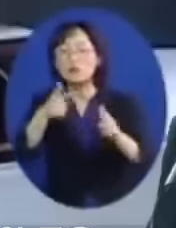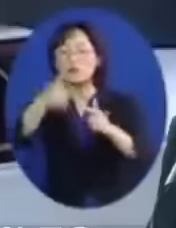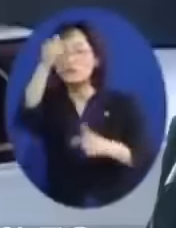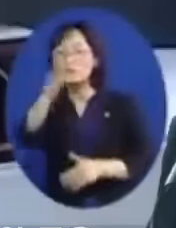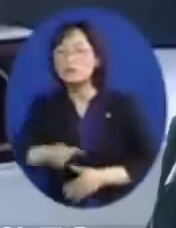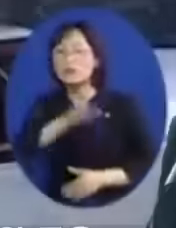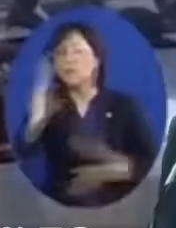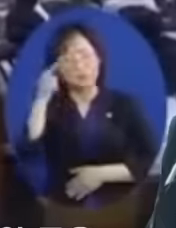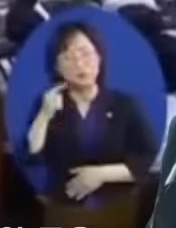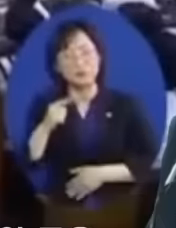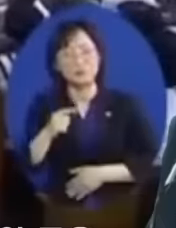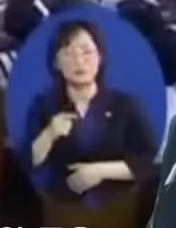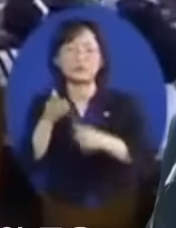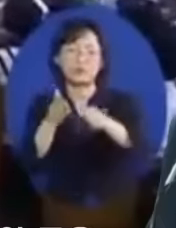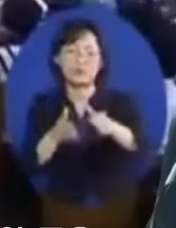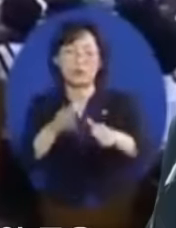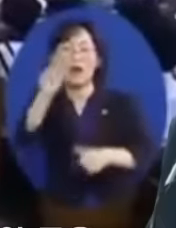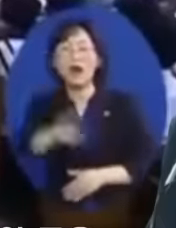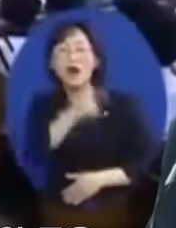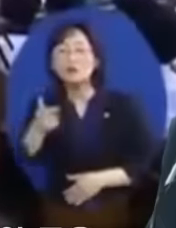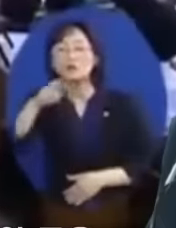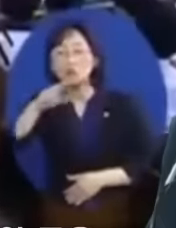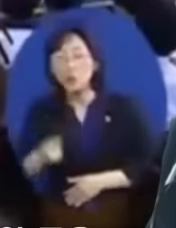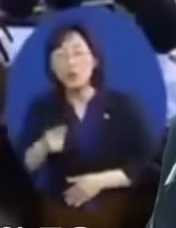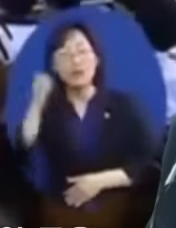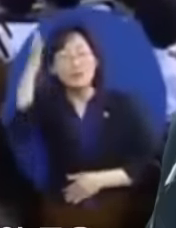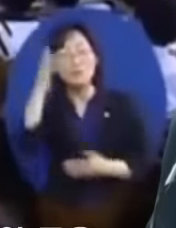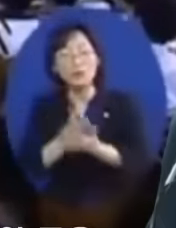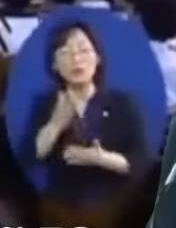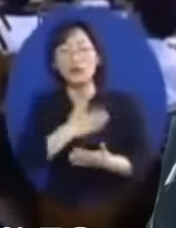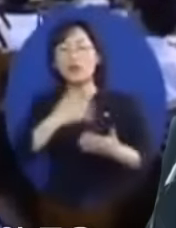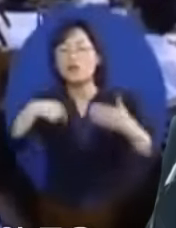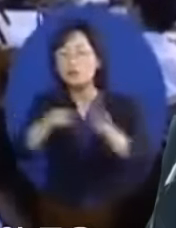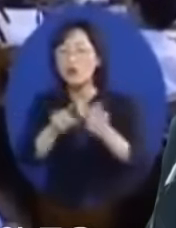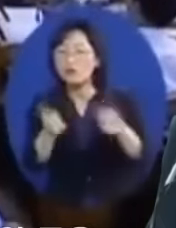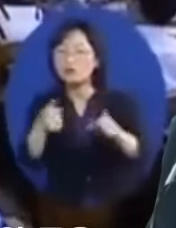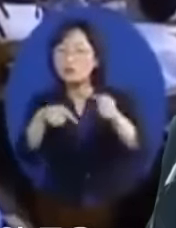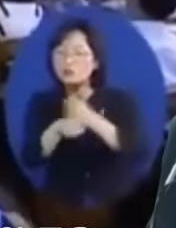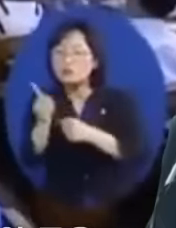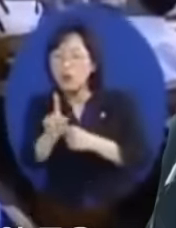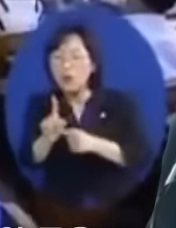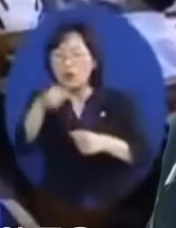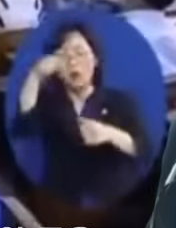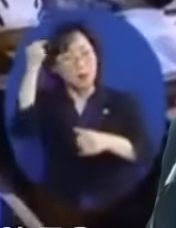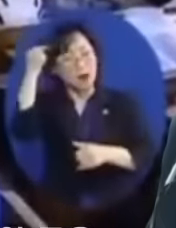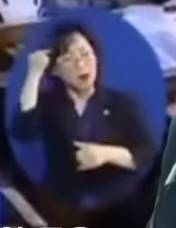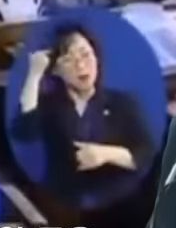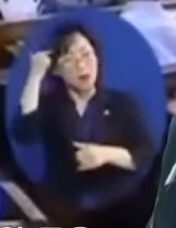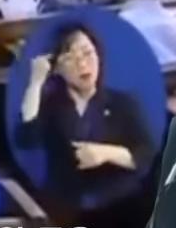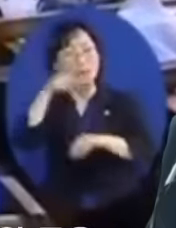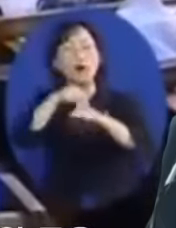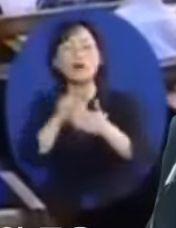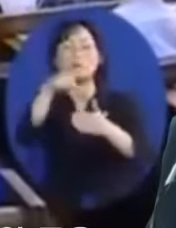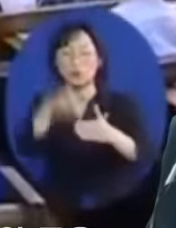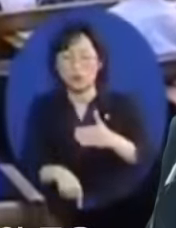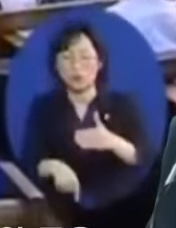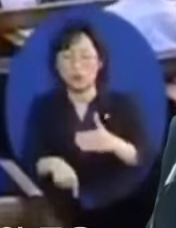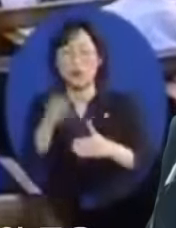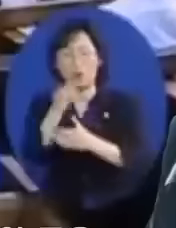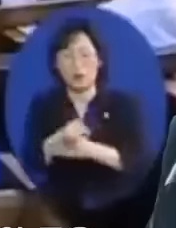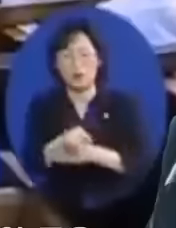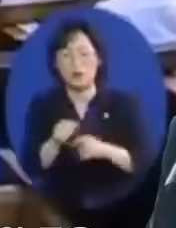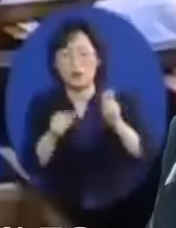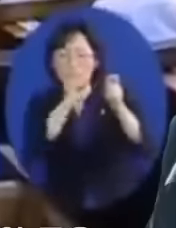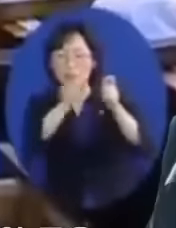그 의미를 끊임없이 묵상하고 생각해야 되는 것입니다. 하루도 잊지 말고 예수님이 날 위하여 죽은 의미를 생각하고